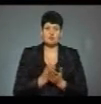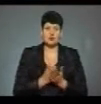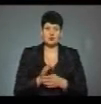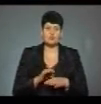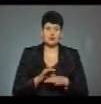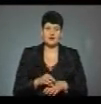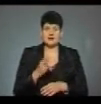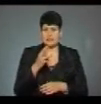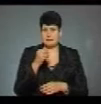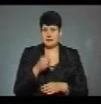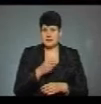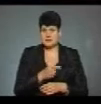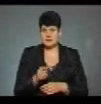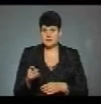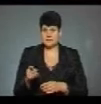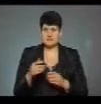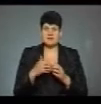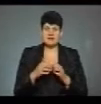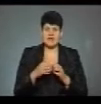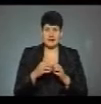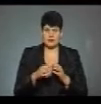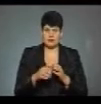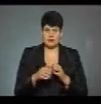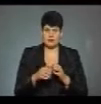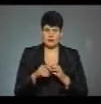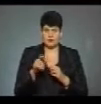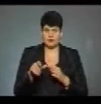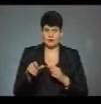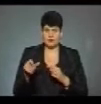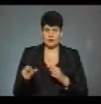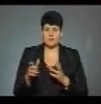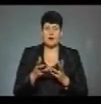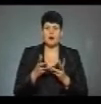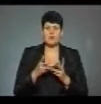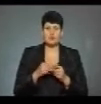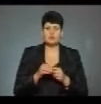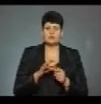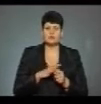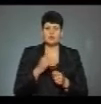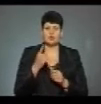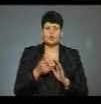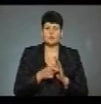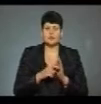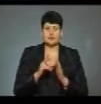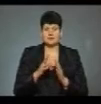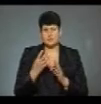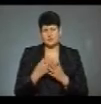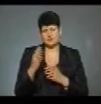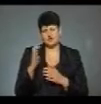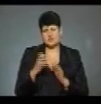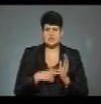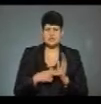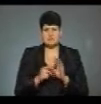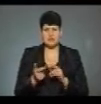за 3 місяці. В середньому мешканцям вийшли перерахунки на однокімнатну квартиру в районі